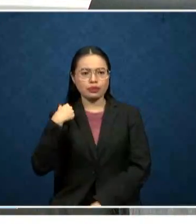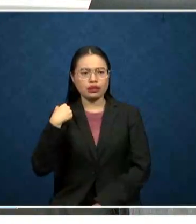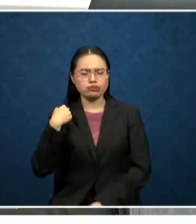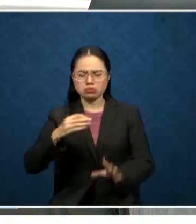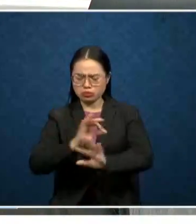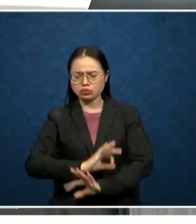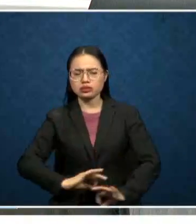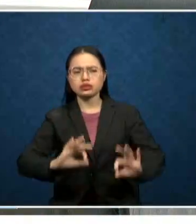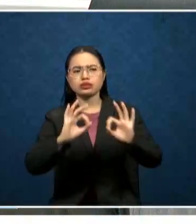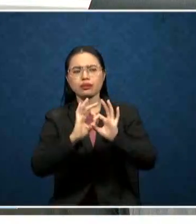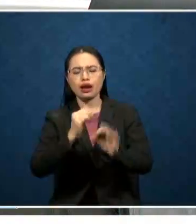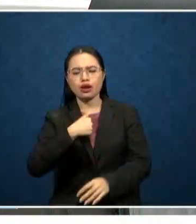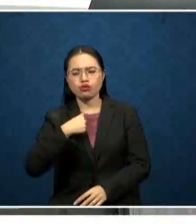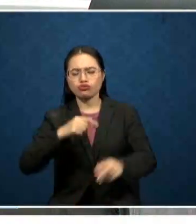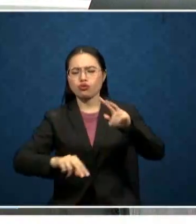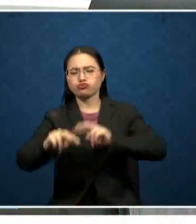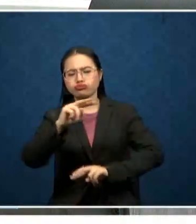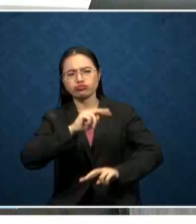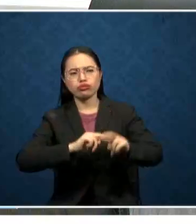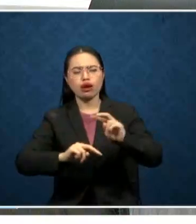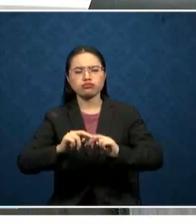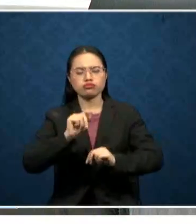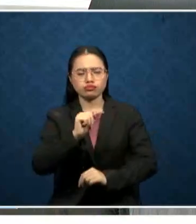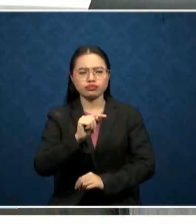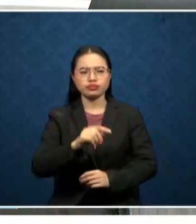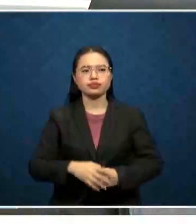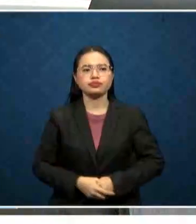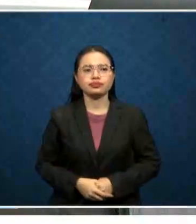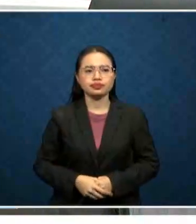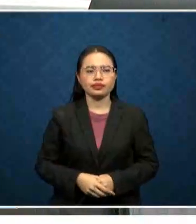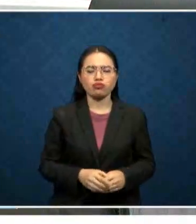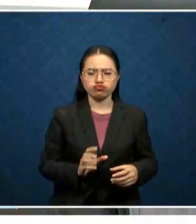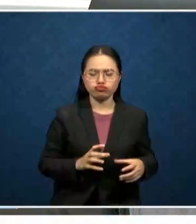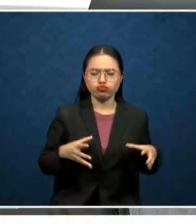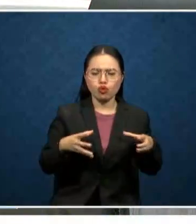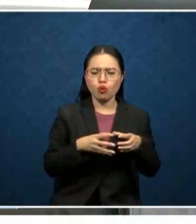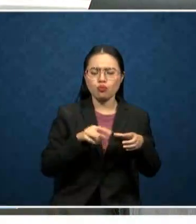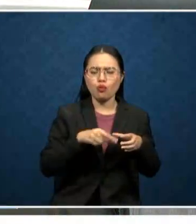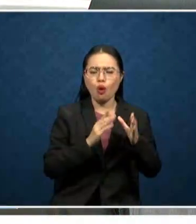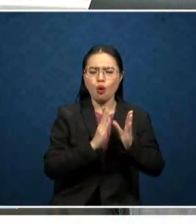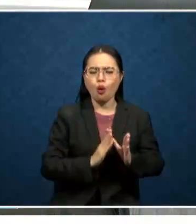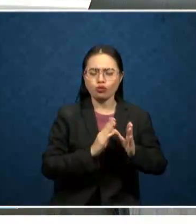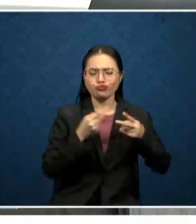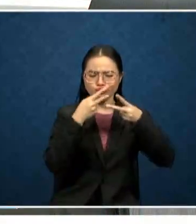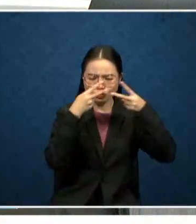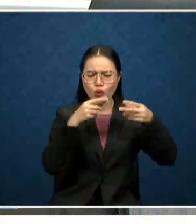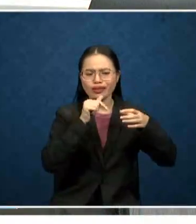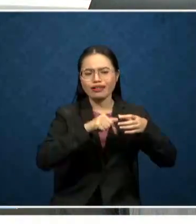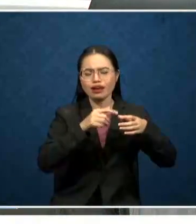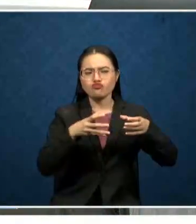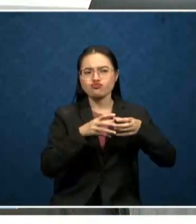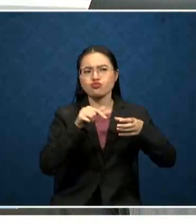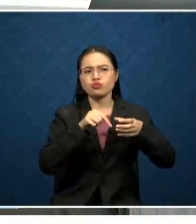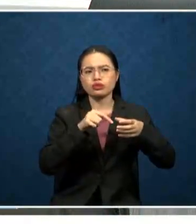ที่จะต้องให้ความสำคัญในเรื่องนี้นะครับแต่ทีนี้กลุ่มที่ดำเนินการพวกนี้ก็เป็นกลุ่มที่ผู้ปฏิบั